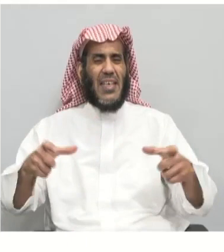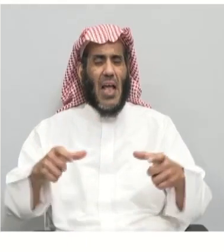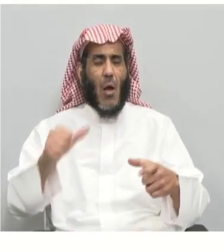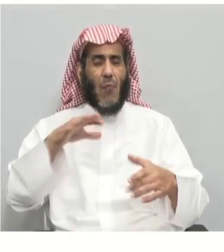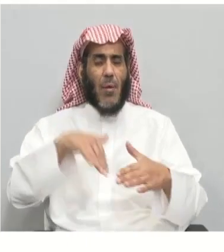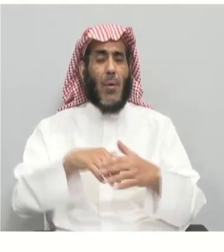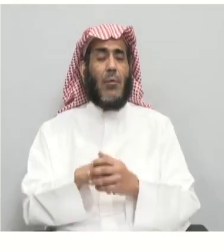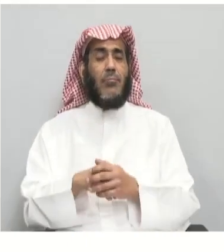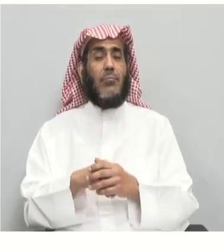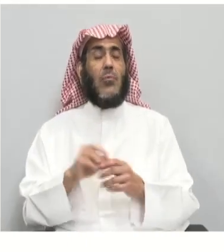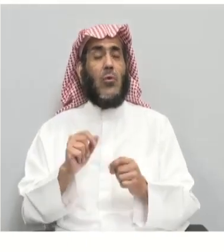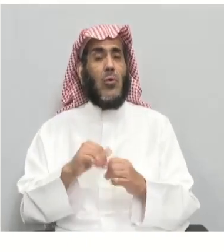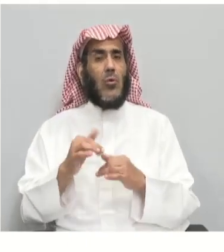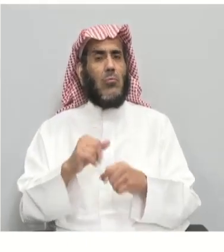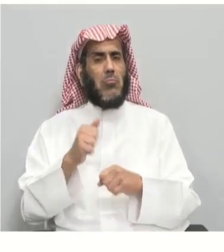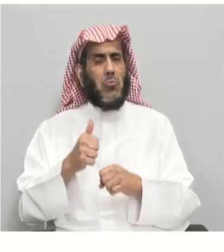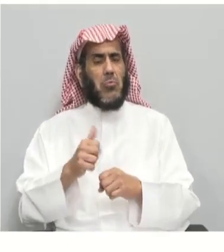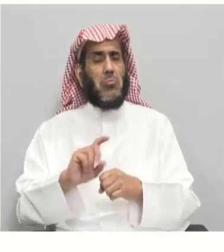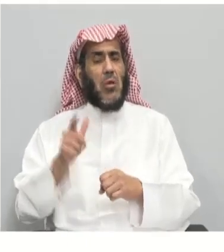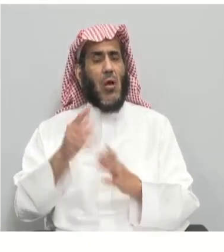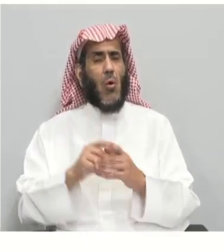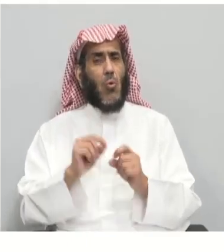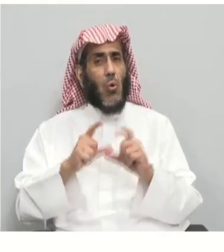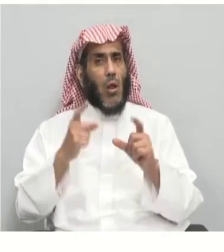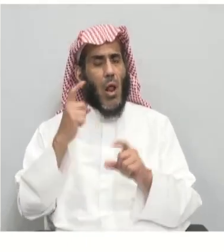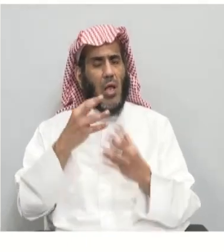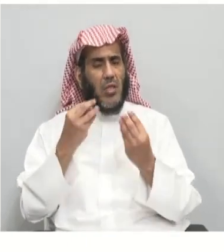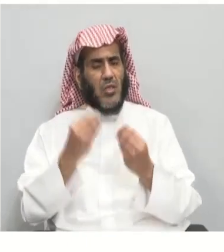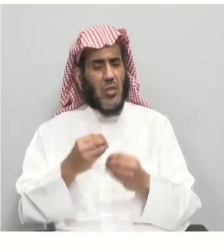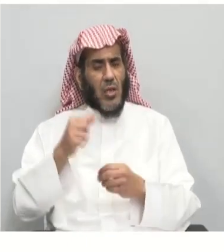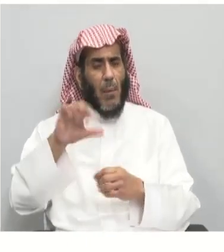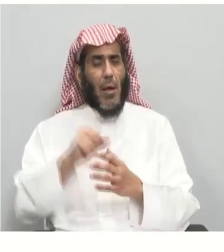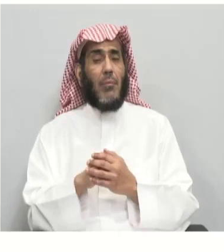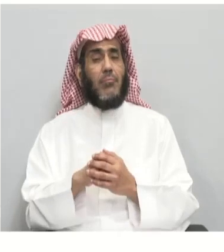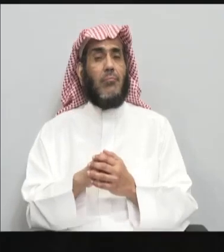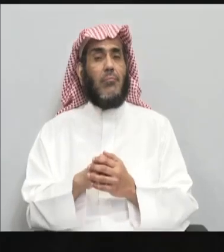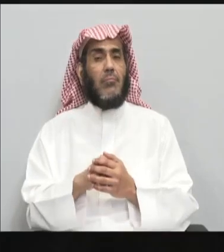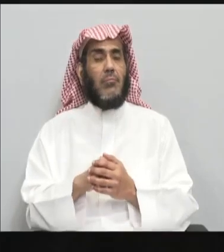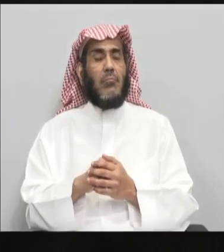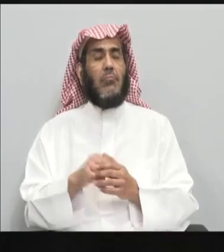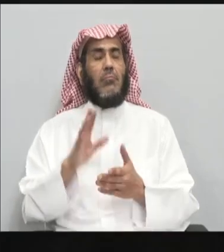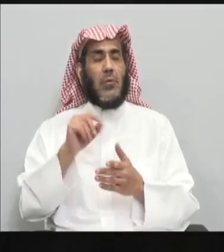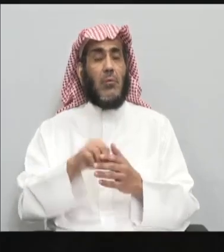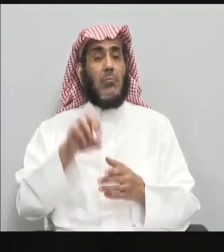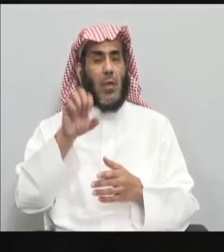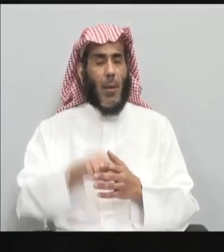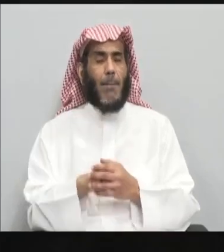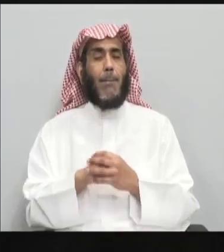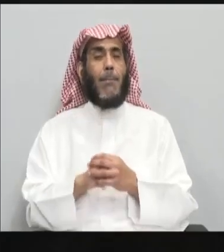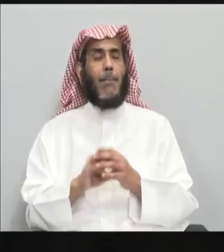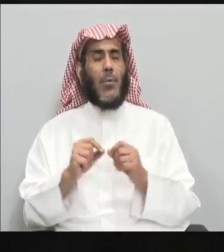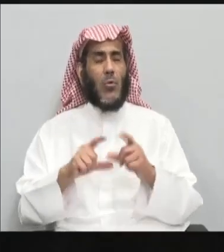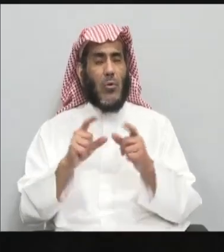مملوء بالماء هل هو تصرف صحيح ويدل على ترشيد استهلاك الماء بالطبع نعم